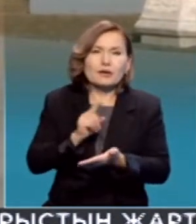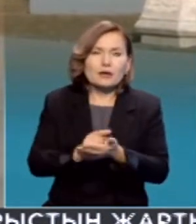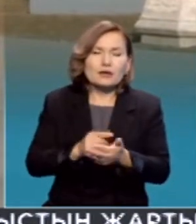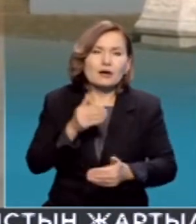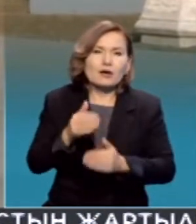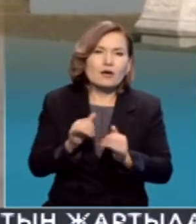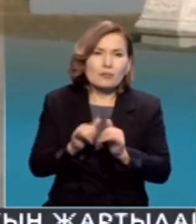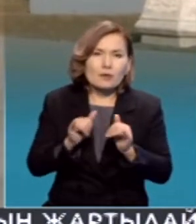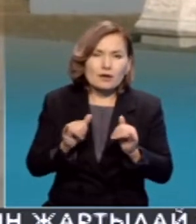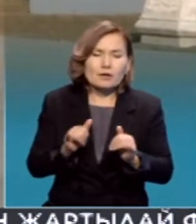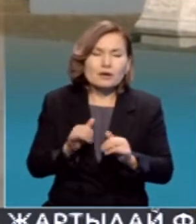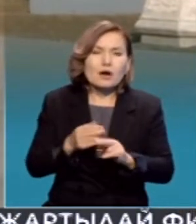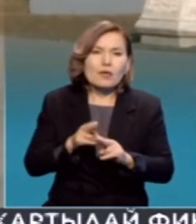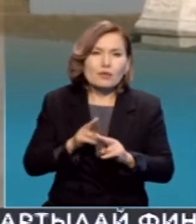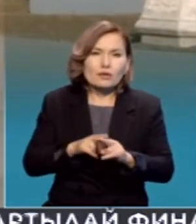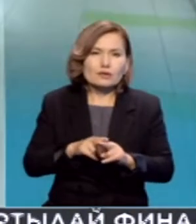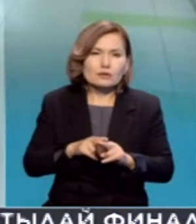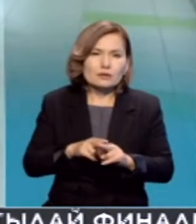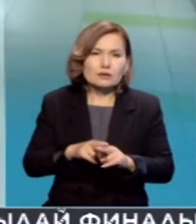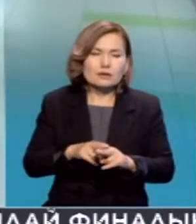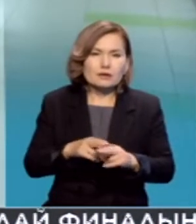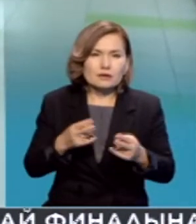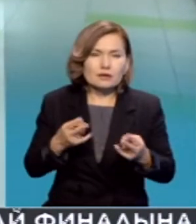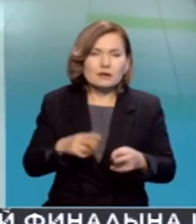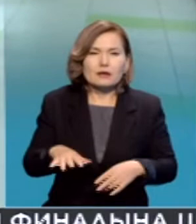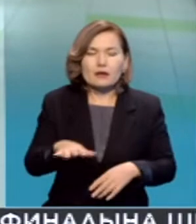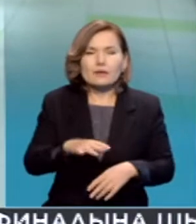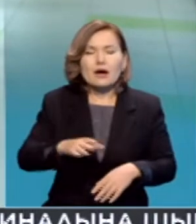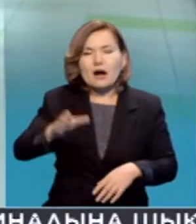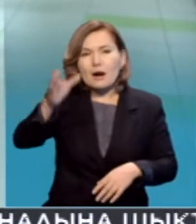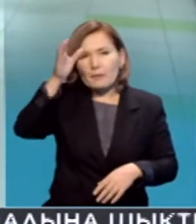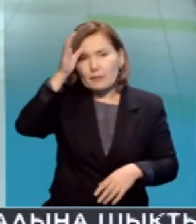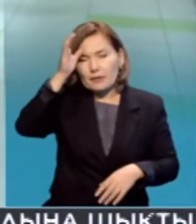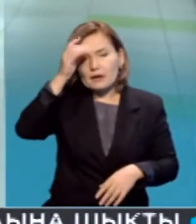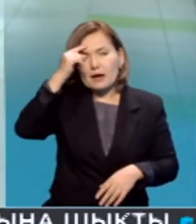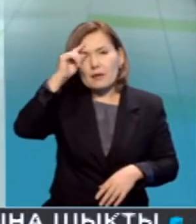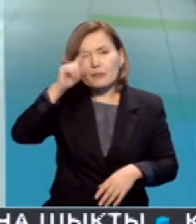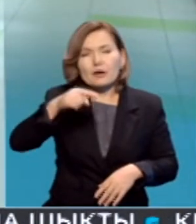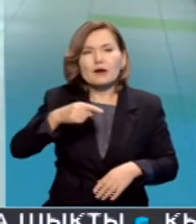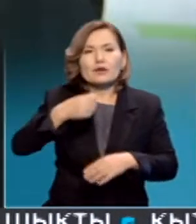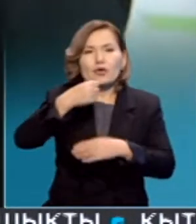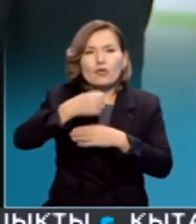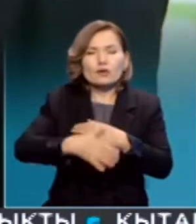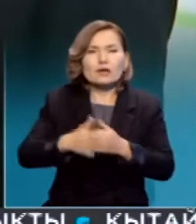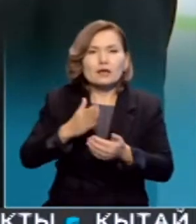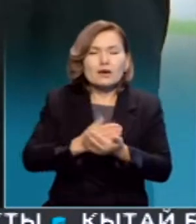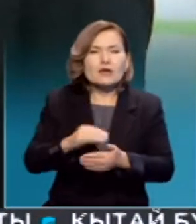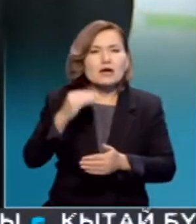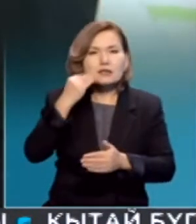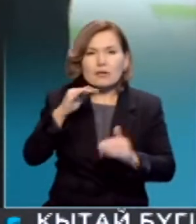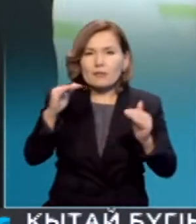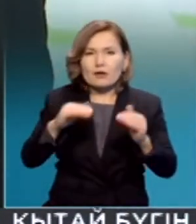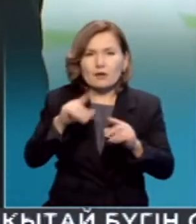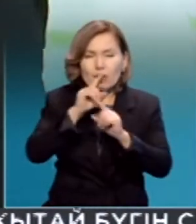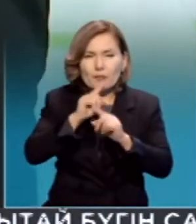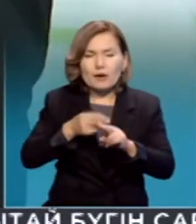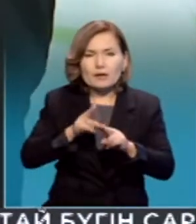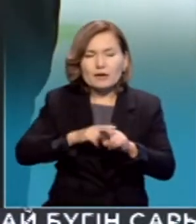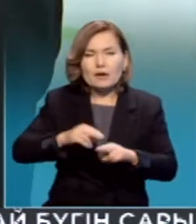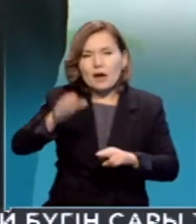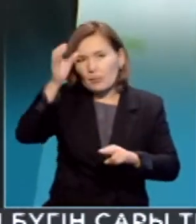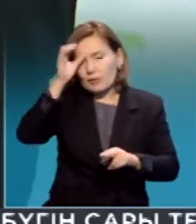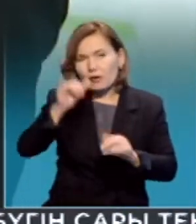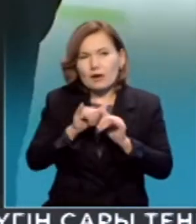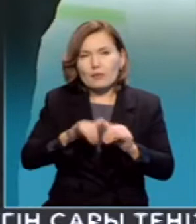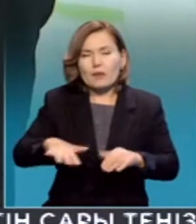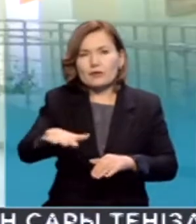дегенді біз президенттің аузынан естідік. Білім мен ғылымның ордасы болған өлкеде сапа төмендемеуі керек. Елімізде білім культі бір жола